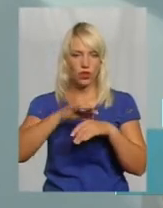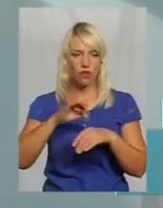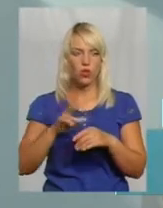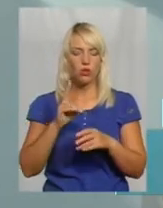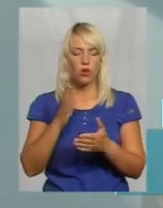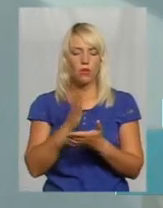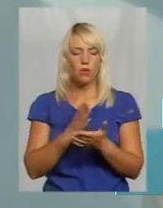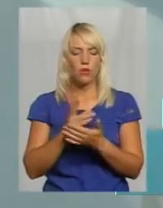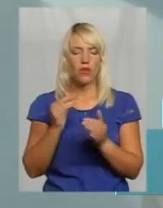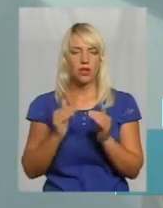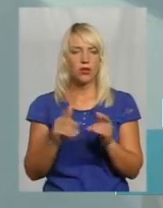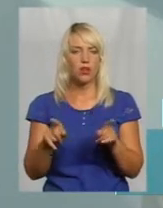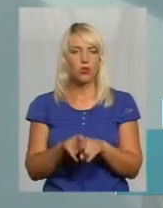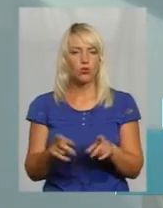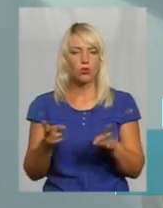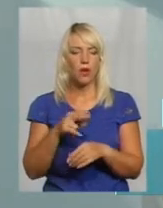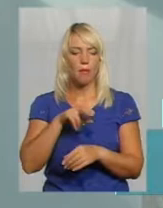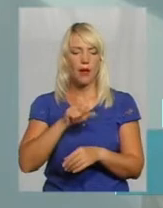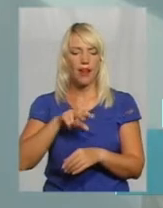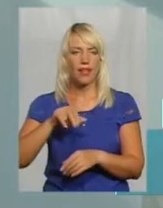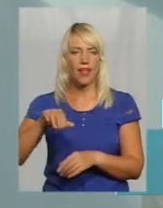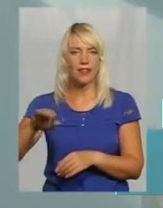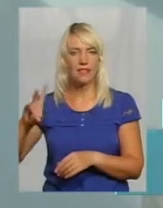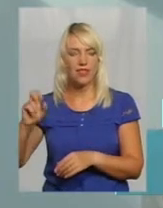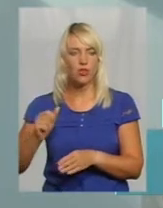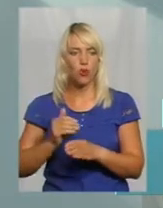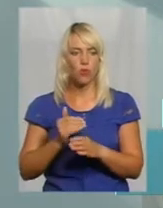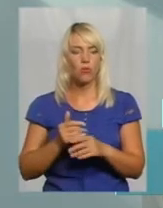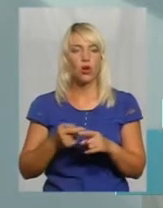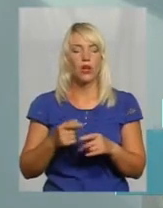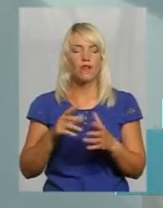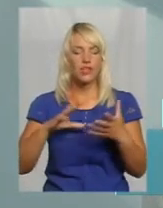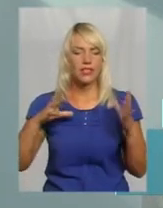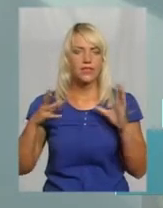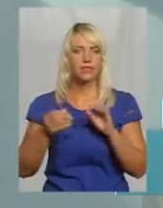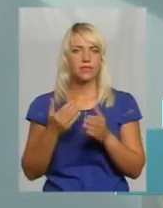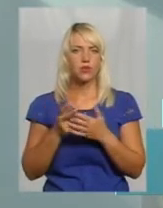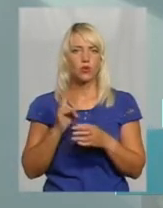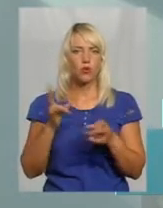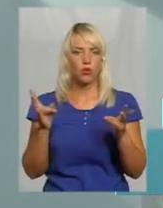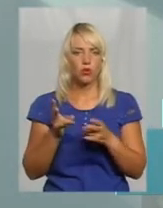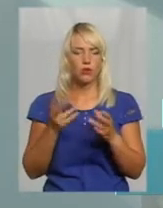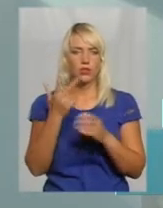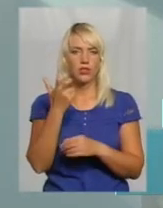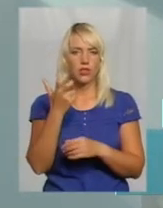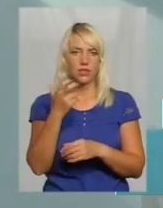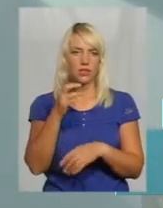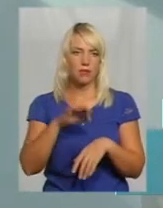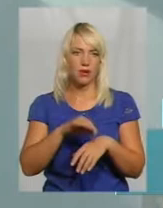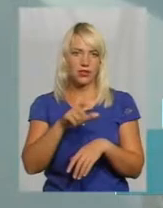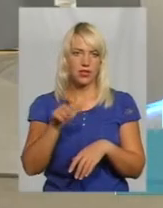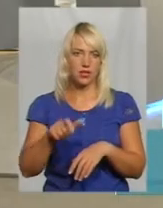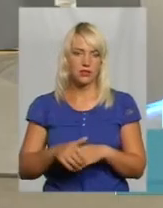потребують паліативної допомоги. У нас приблизна кількість тих, хто потребує, це близько 300 пацієнтів.